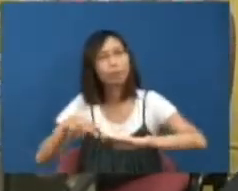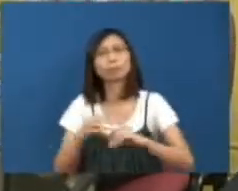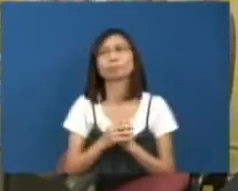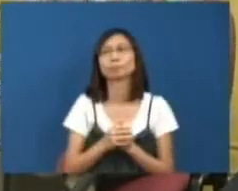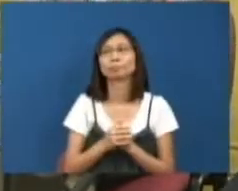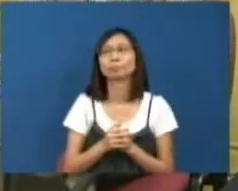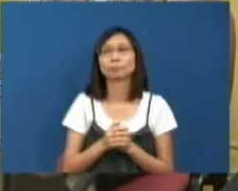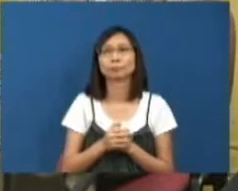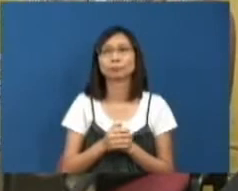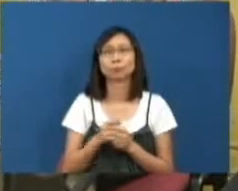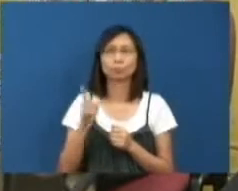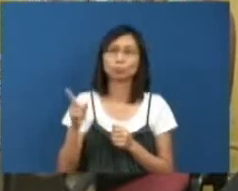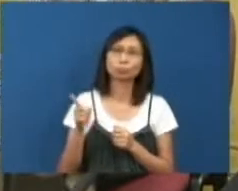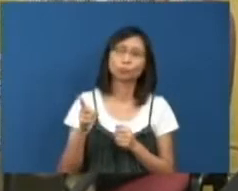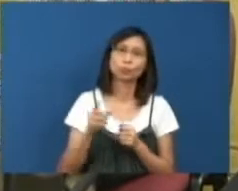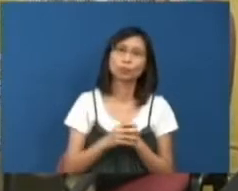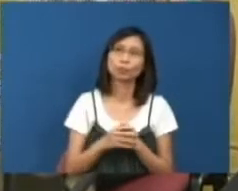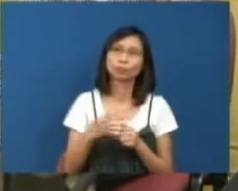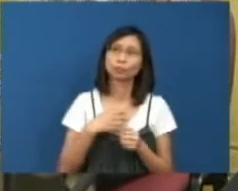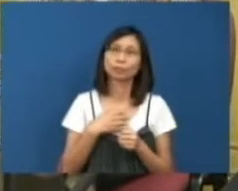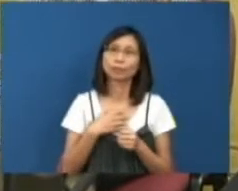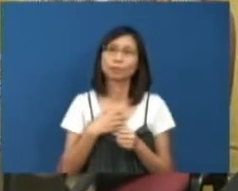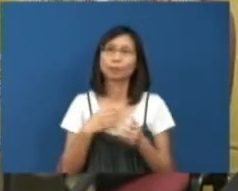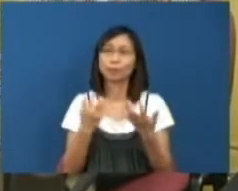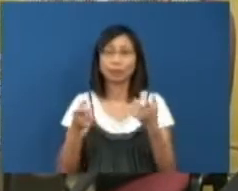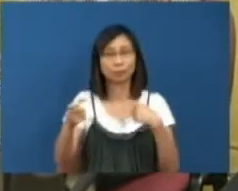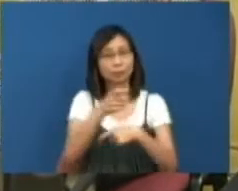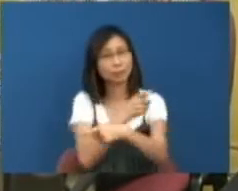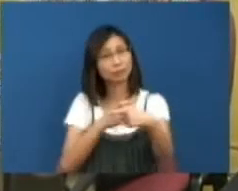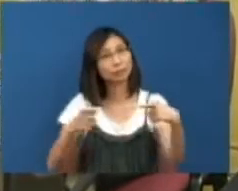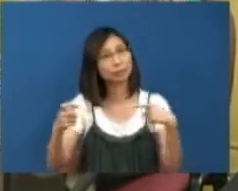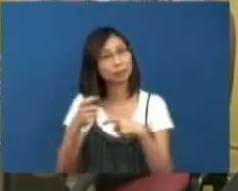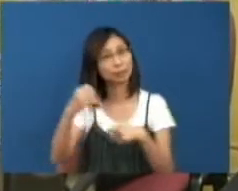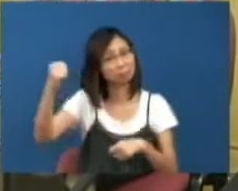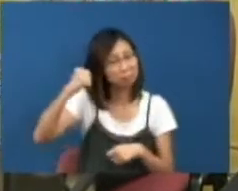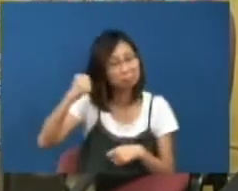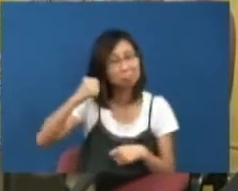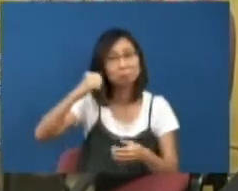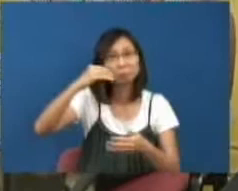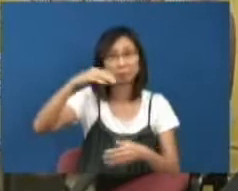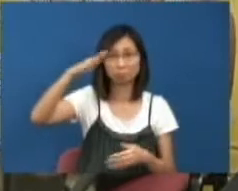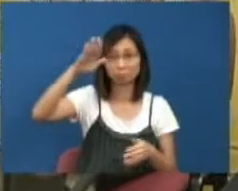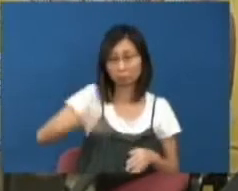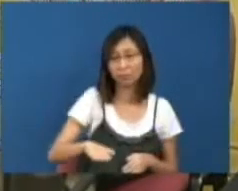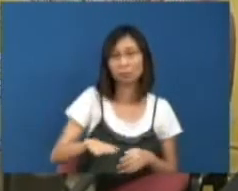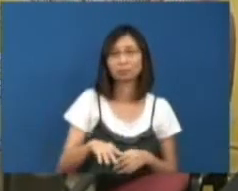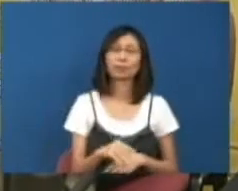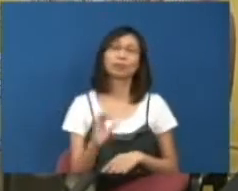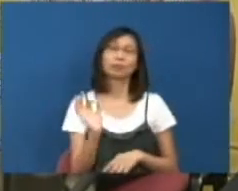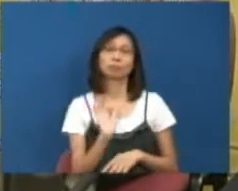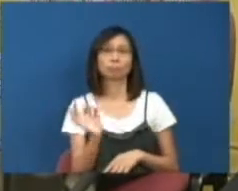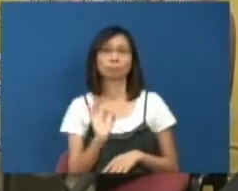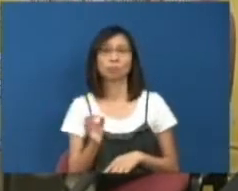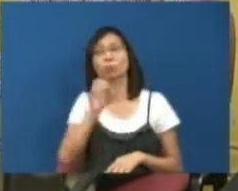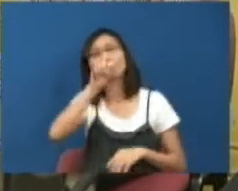佢個論點咧就係話經濟效益低，咁而咧就冇提出任何嘅方案。